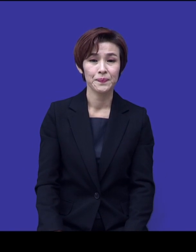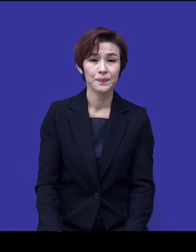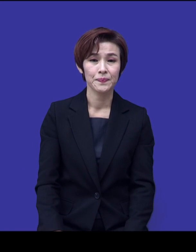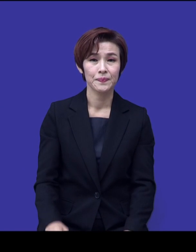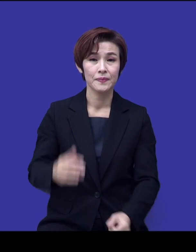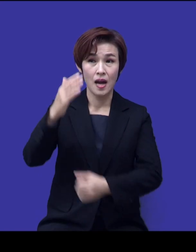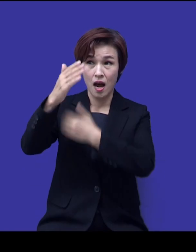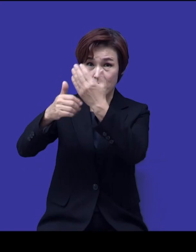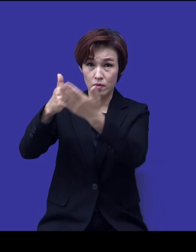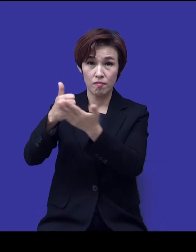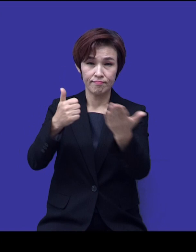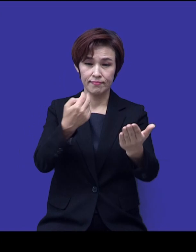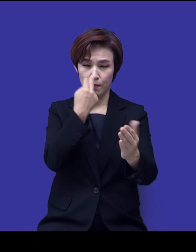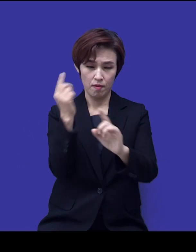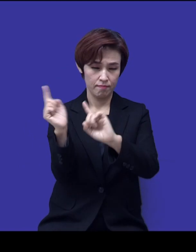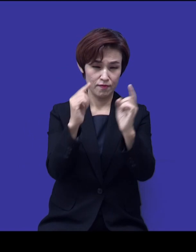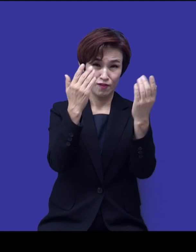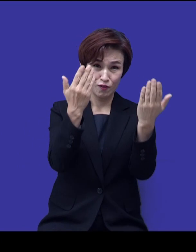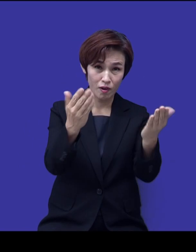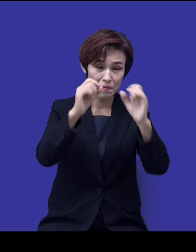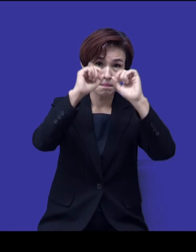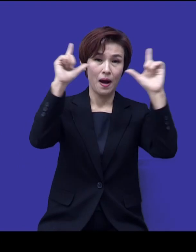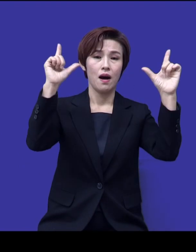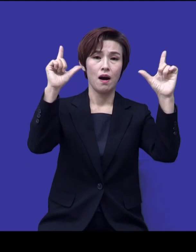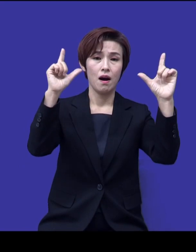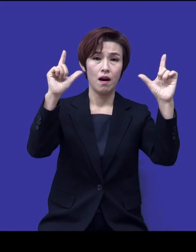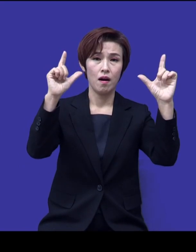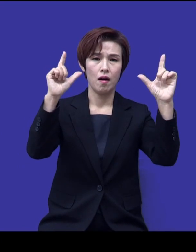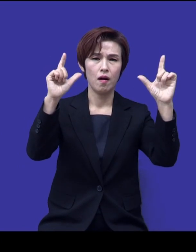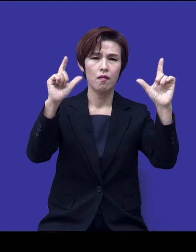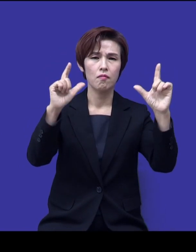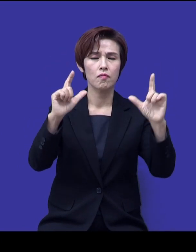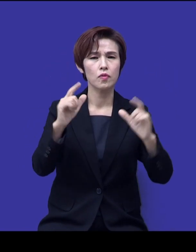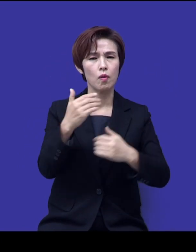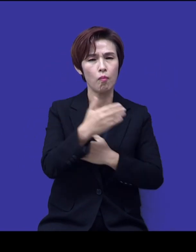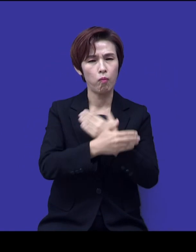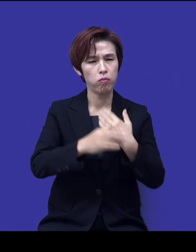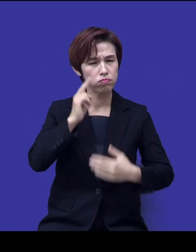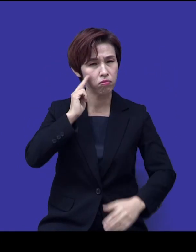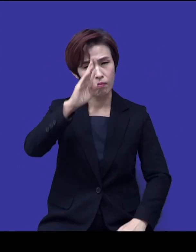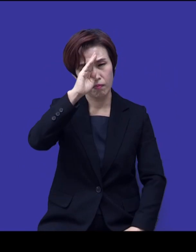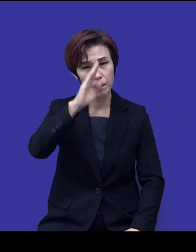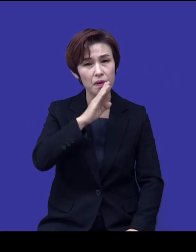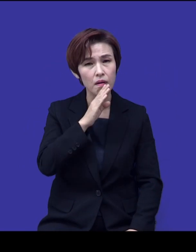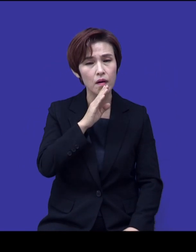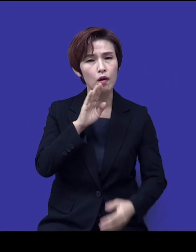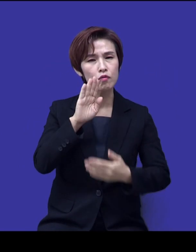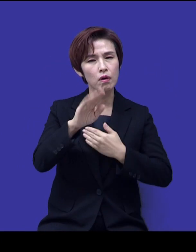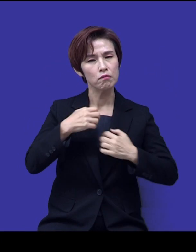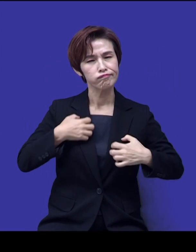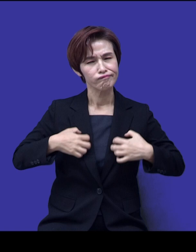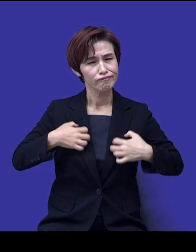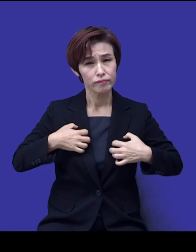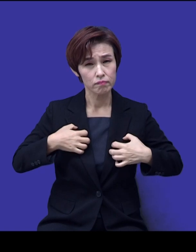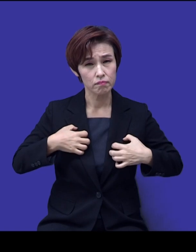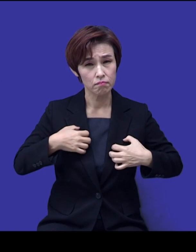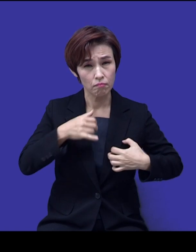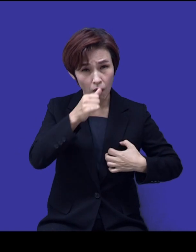이렇게 하나님이 살려주셔서 깨어나셨는데 그 상태가 워낙 좀 위중했잖아요. 그 이후에 후유증 같은 거는